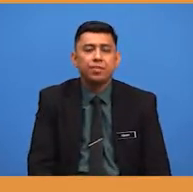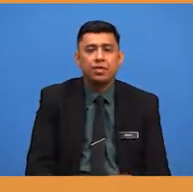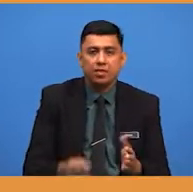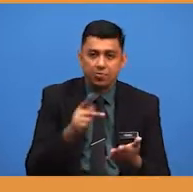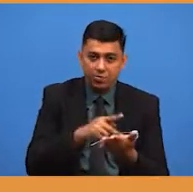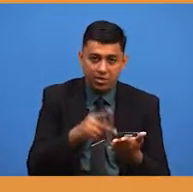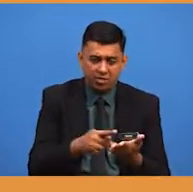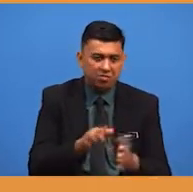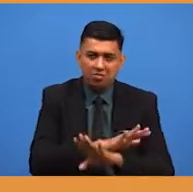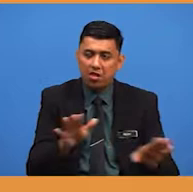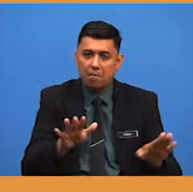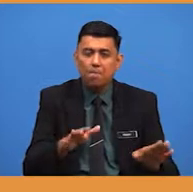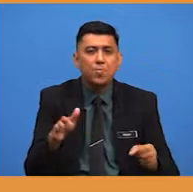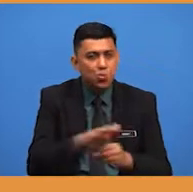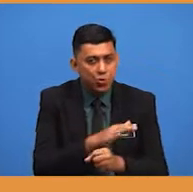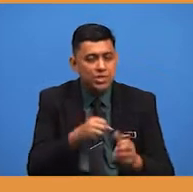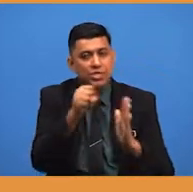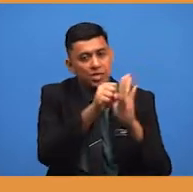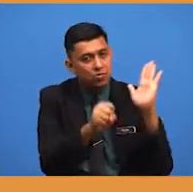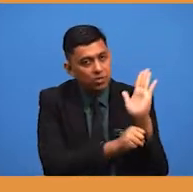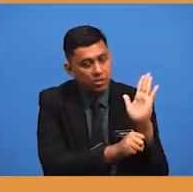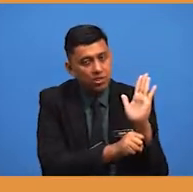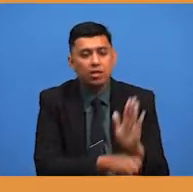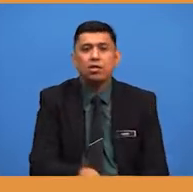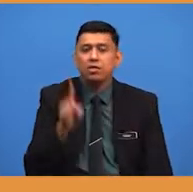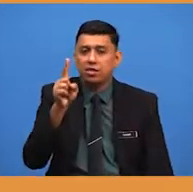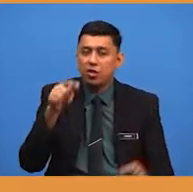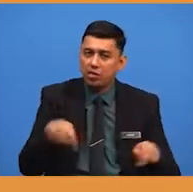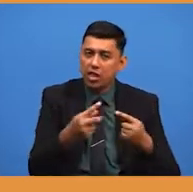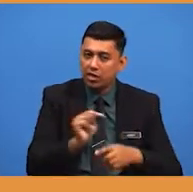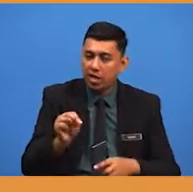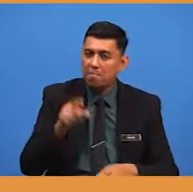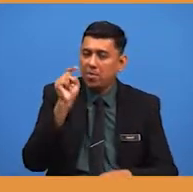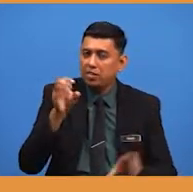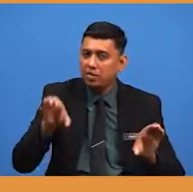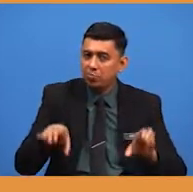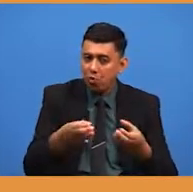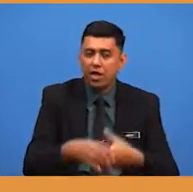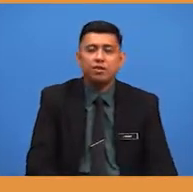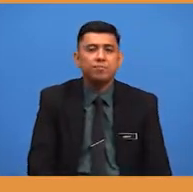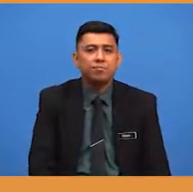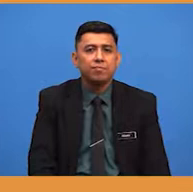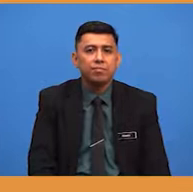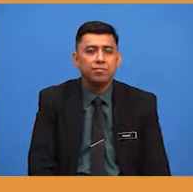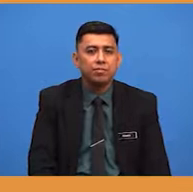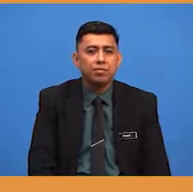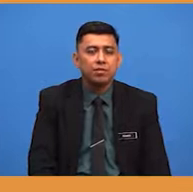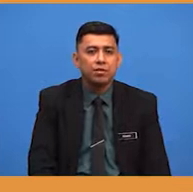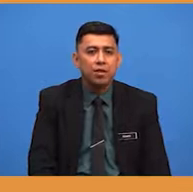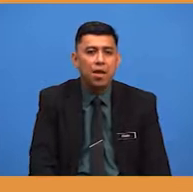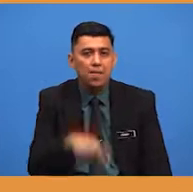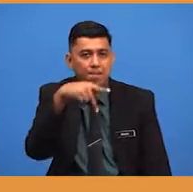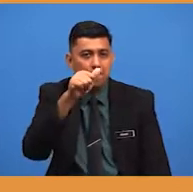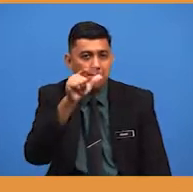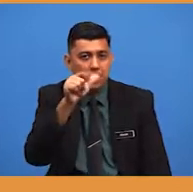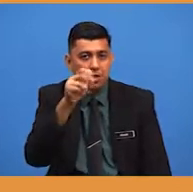Sekiranya tidak memenuhi syarat, maka satu tindakan perlu dilakukan, iaitu palamkan plug